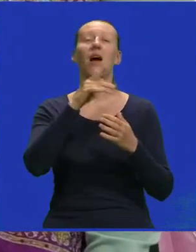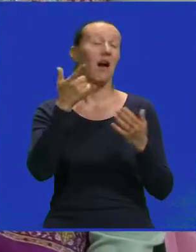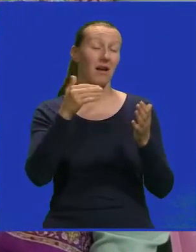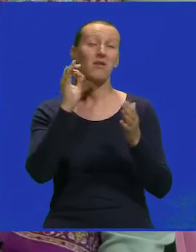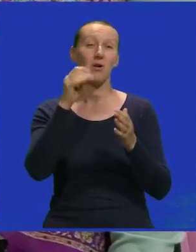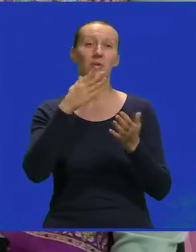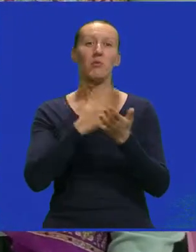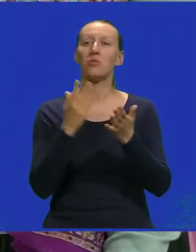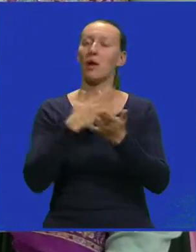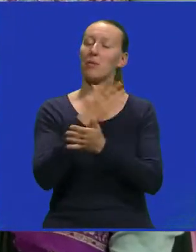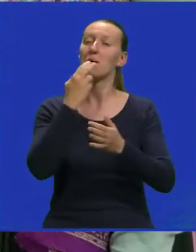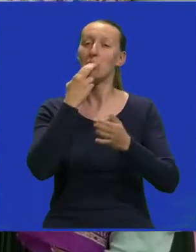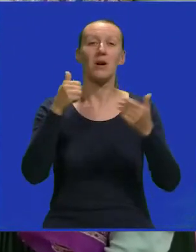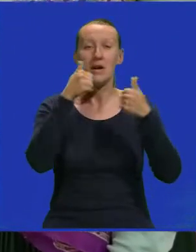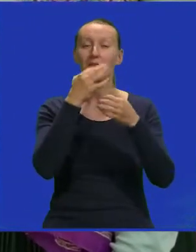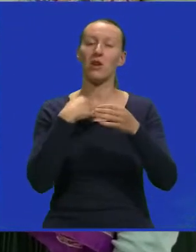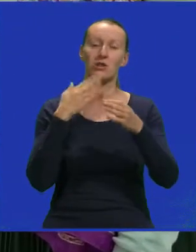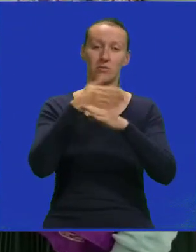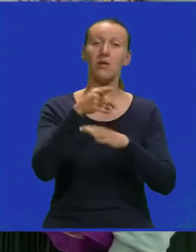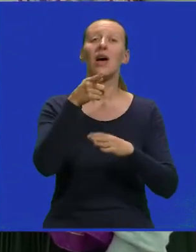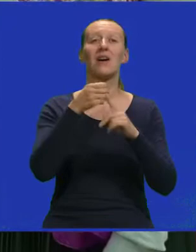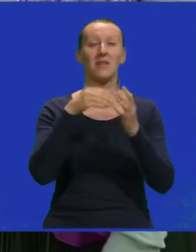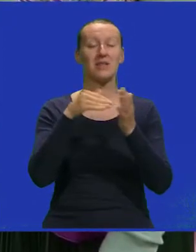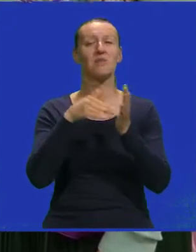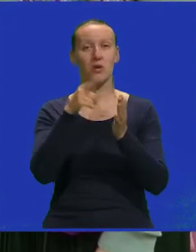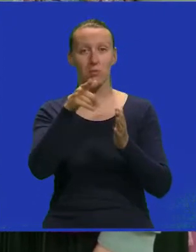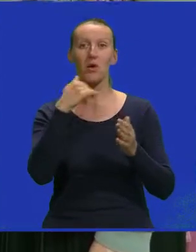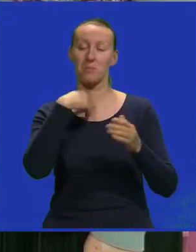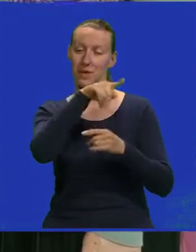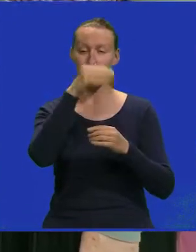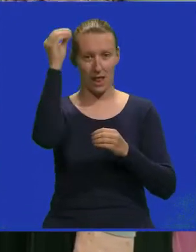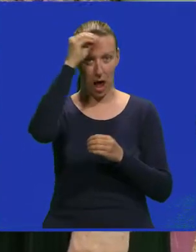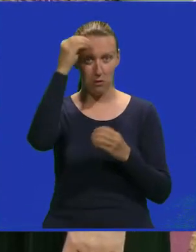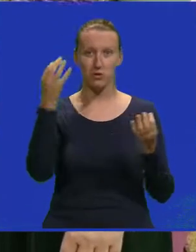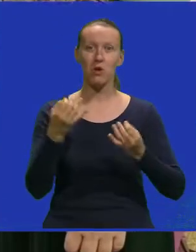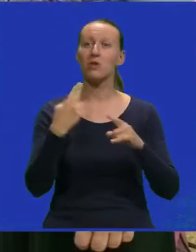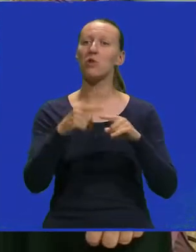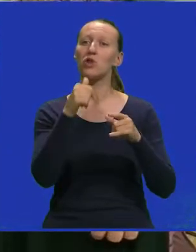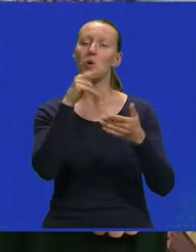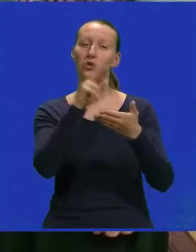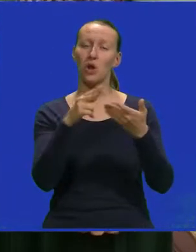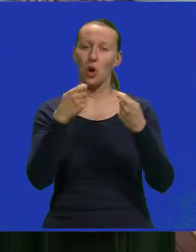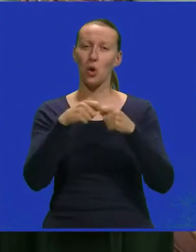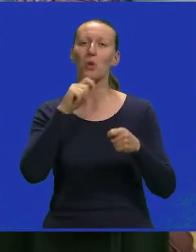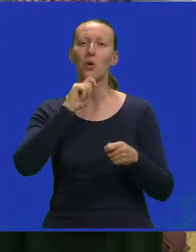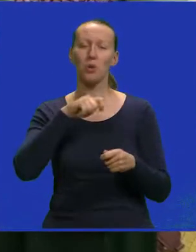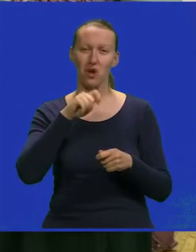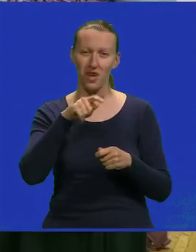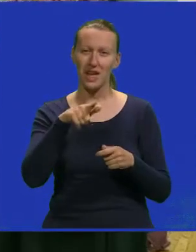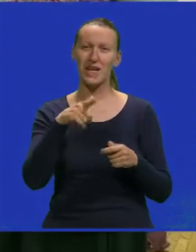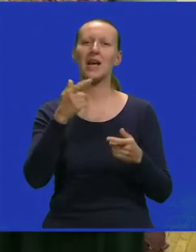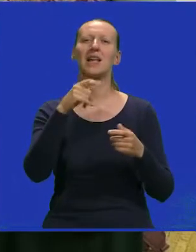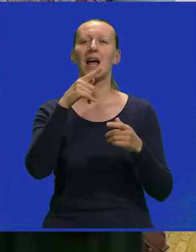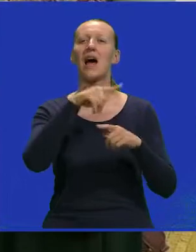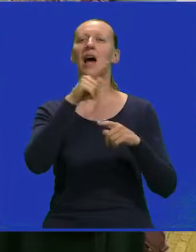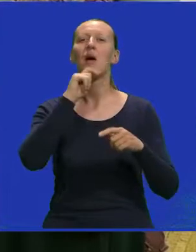vajka dobro da bude, jer naš kviz služi temu da se ništa naučimo. A zašto smo u čitaonici kluba umirovljenika? Pa